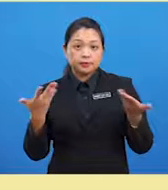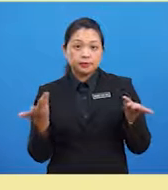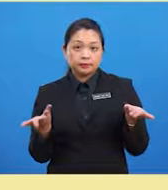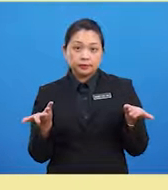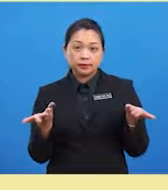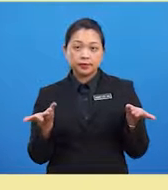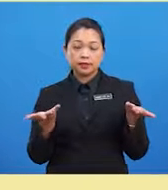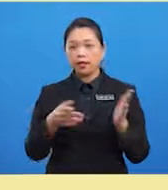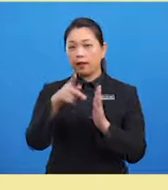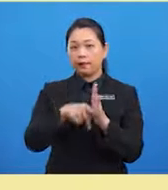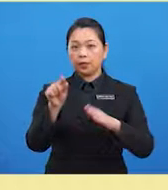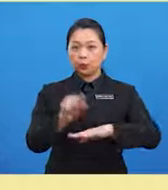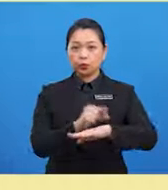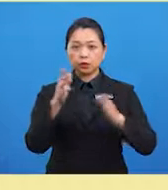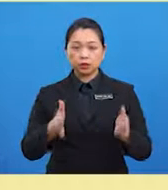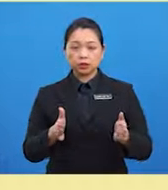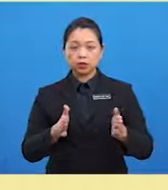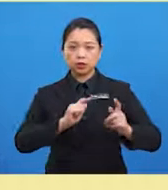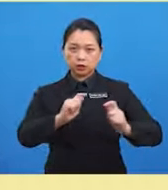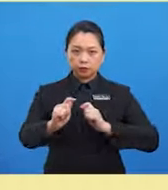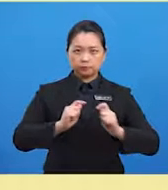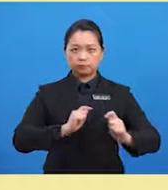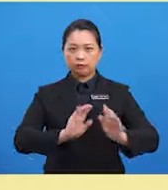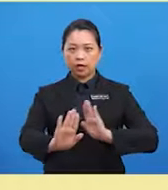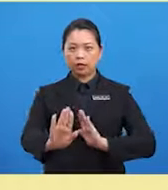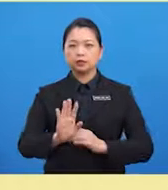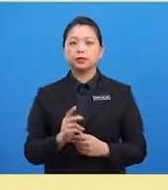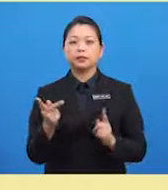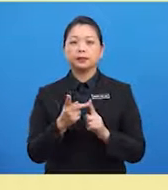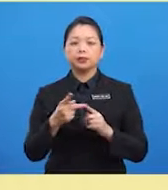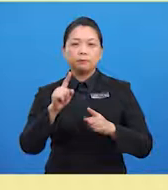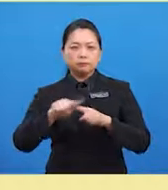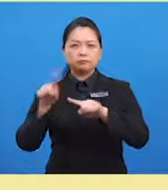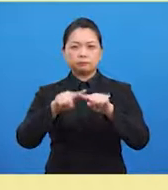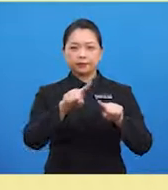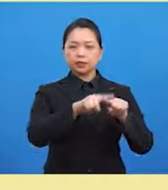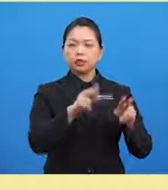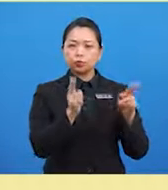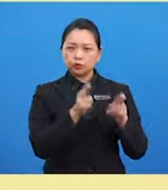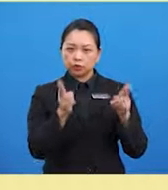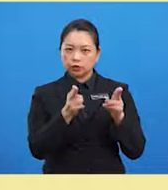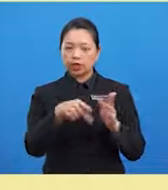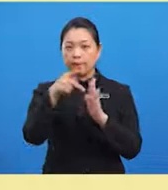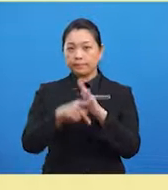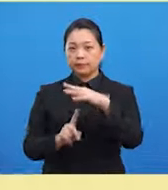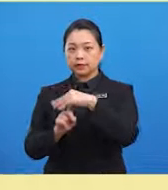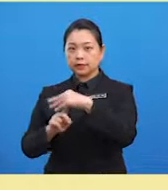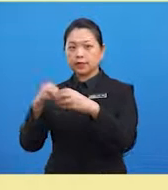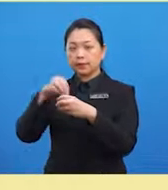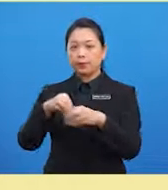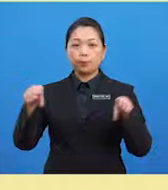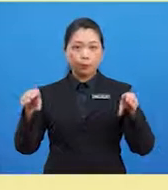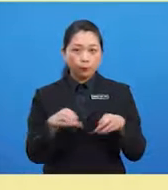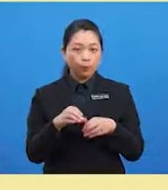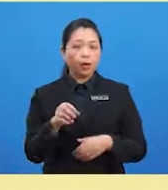Bagaimana pengguna bertindak balas kepada pelbagai usaha pemasaran